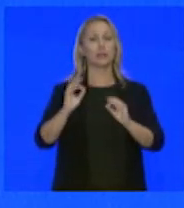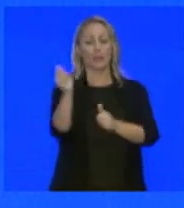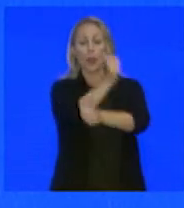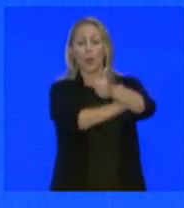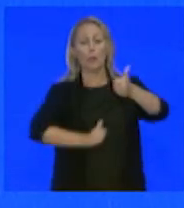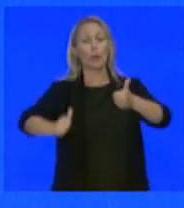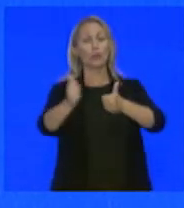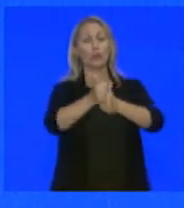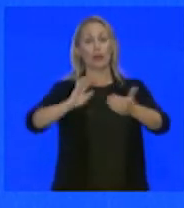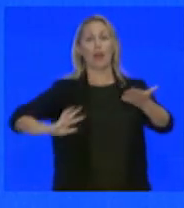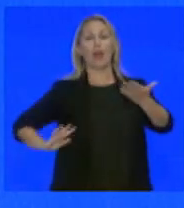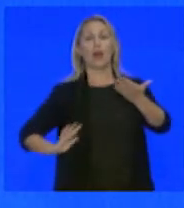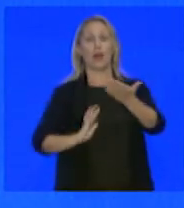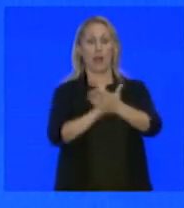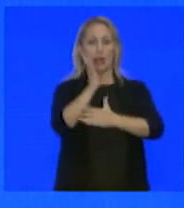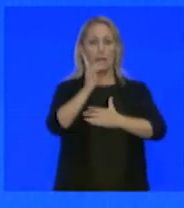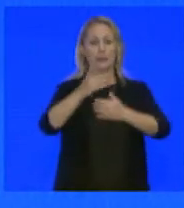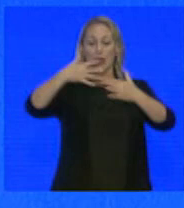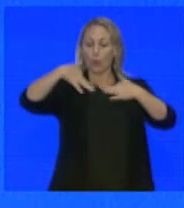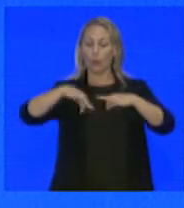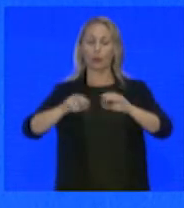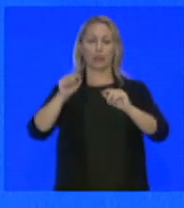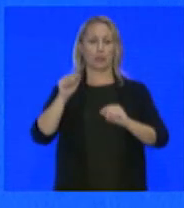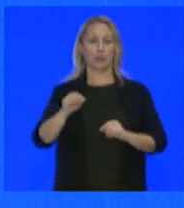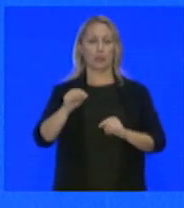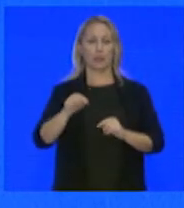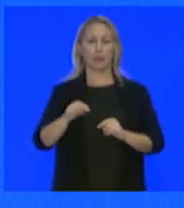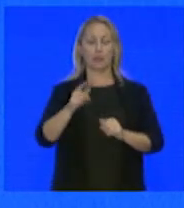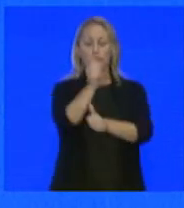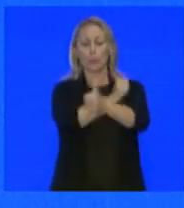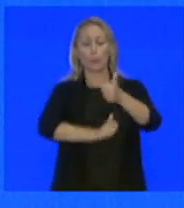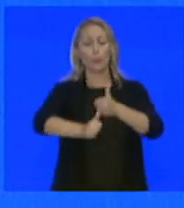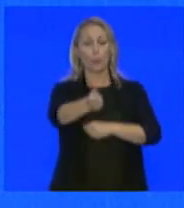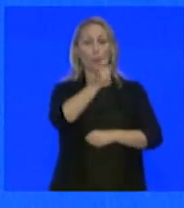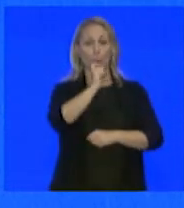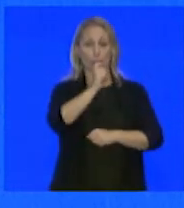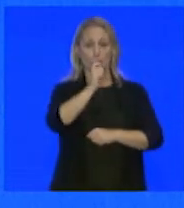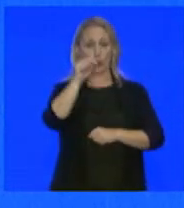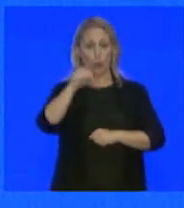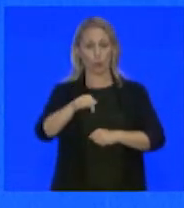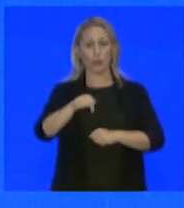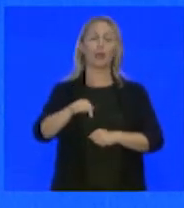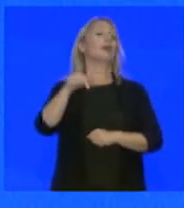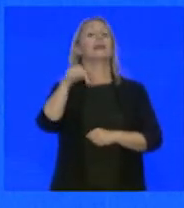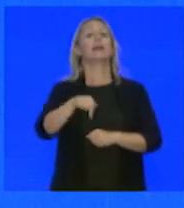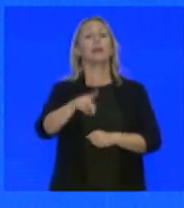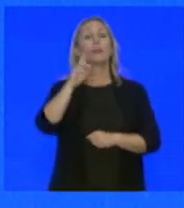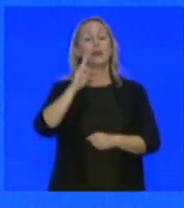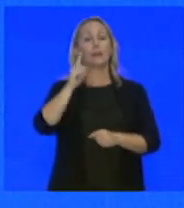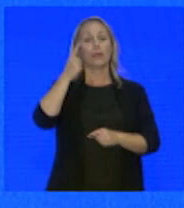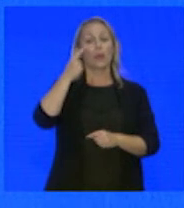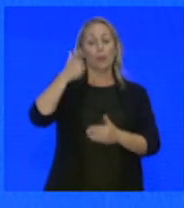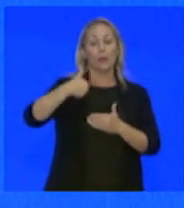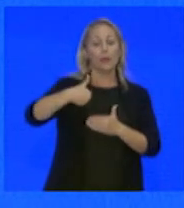σημαντικό στίχημα το οποίο πρέπει να κερδίσουμε. Αποτελεί απόλυτη πολιτική προτεραιότητα, στην οποία θα κριθεί τελικά και η επιτυχία της